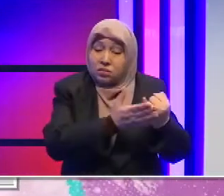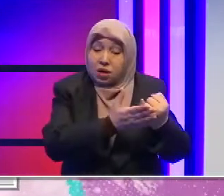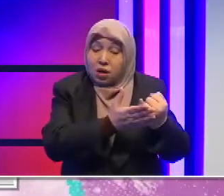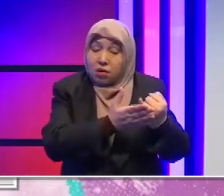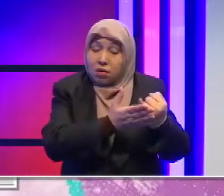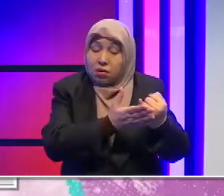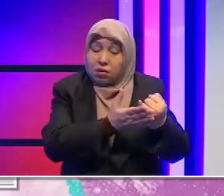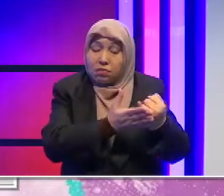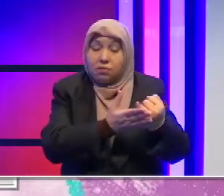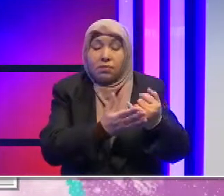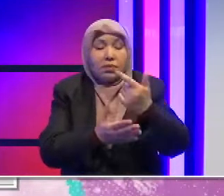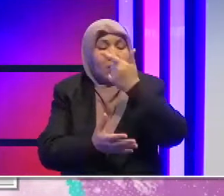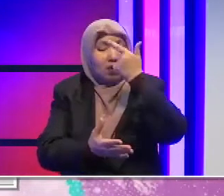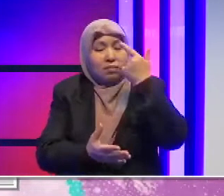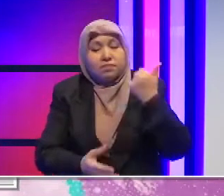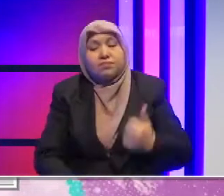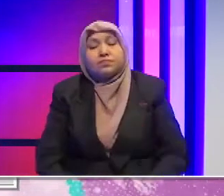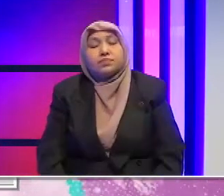بأنهم ظلموا